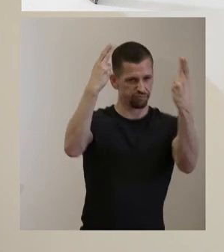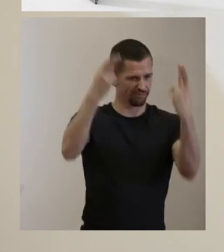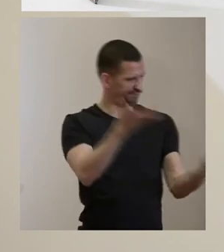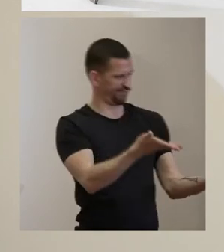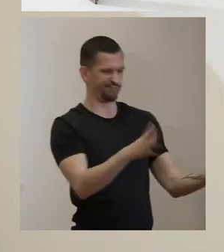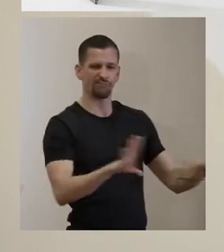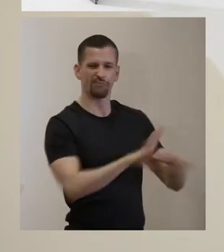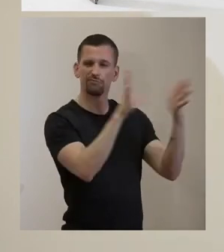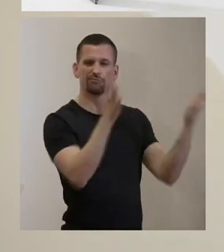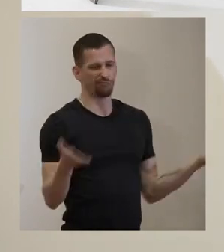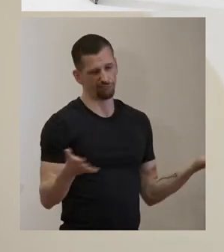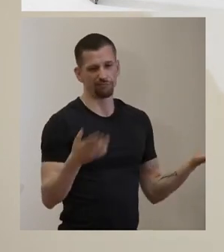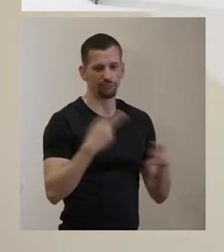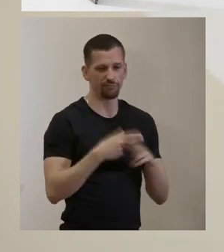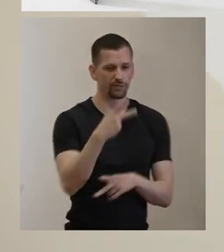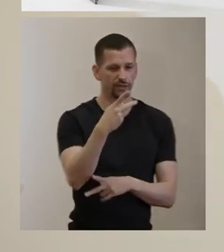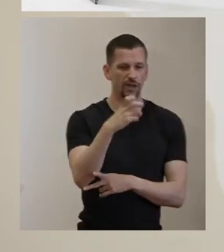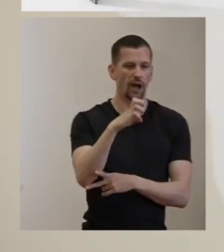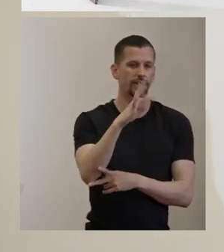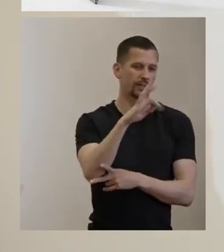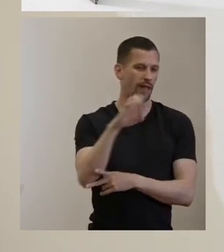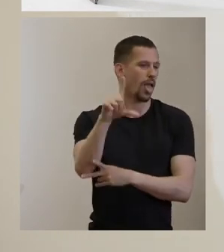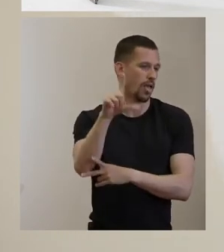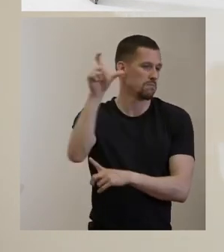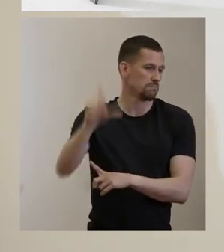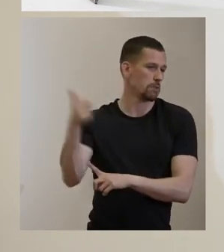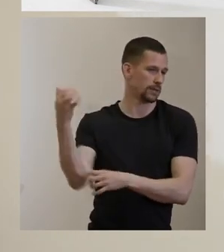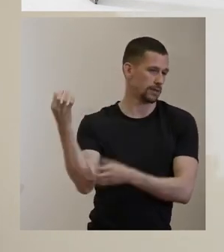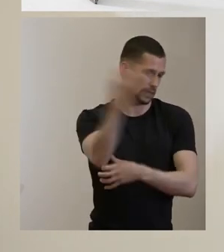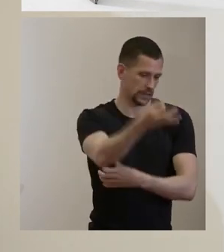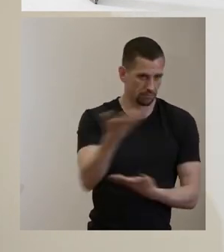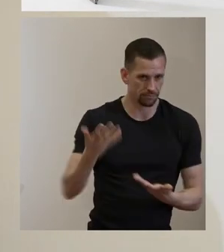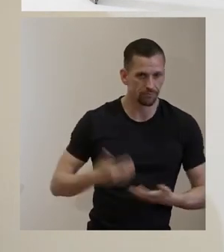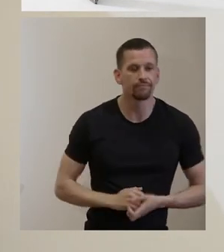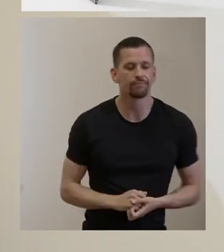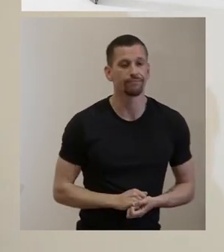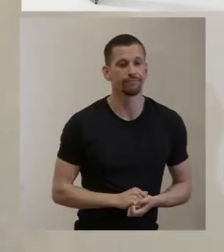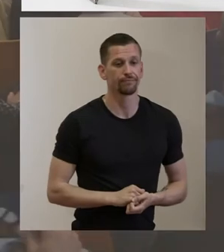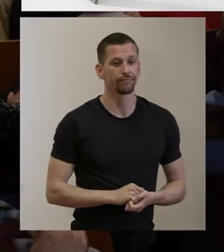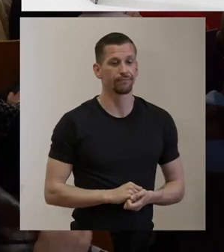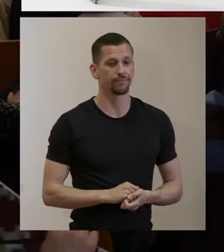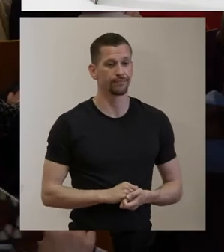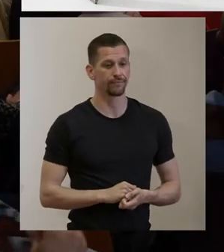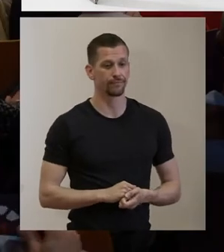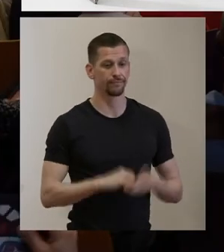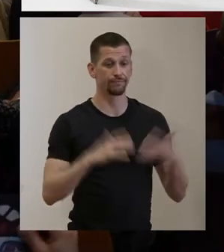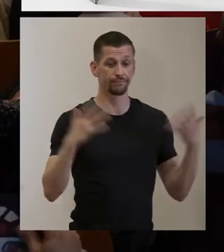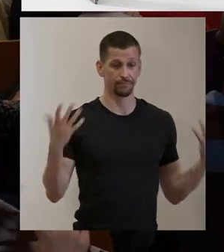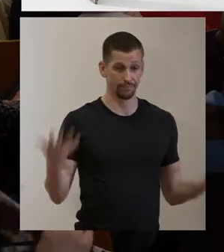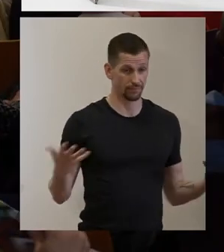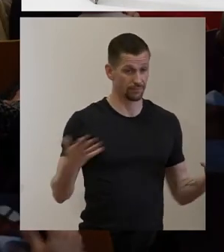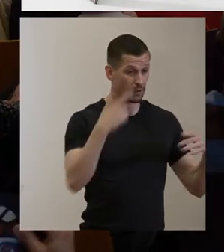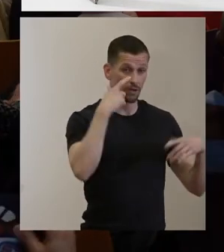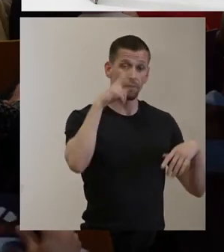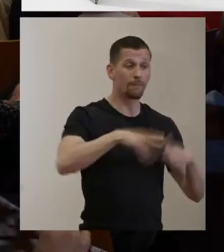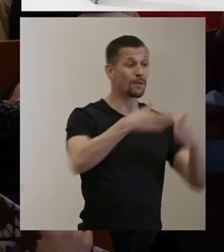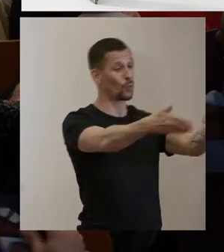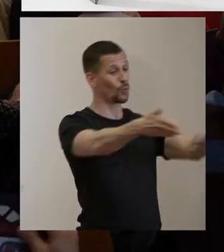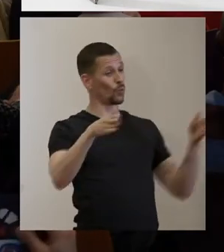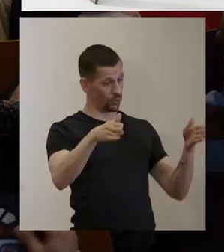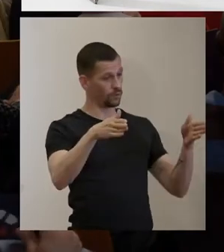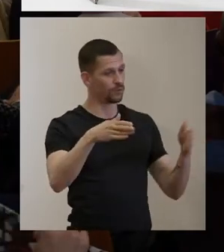Or, eu égard au ratio entre le nombre de captifs et le nombre de membres de l'équipage, 8 pour 1, 10 pour 1, il n'était